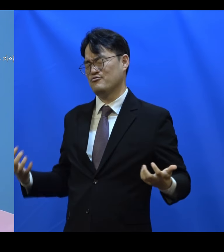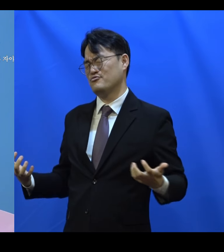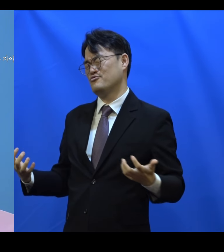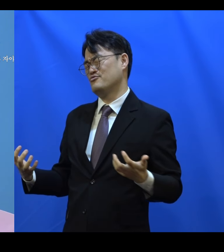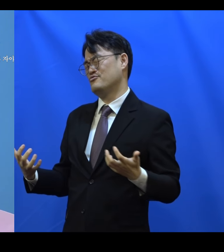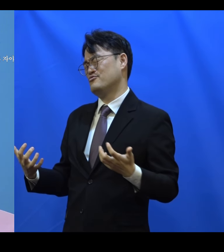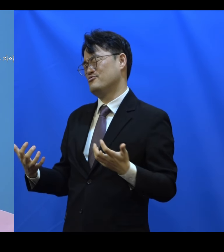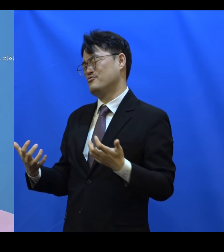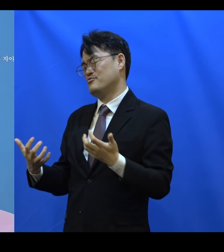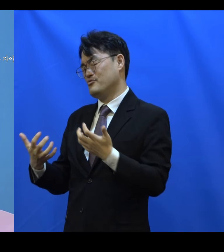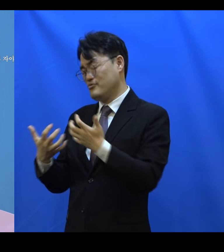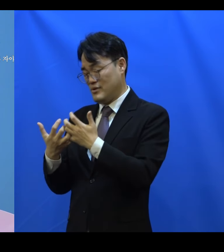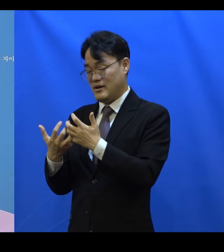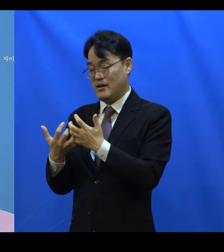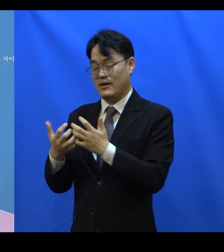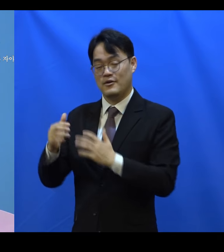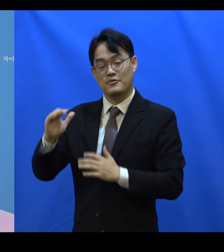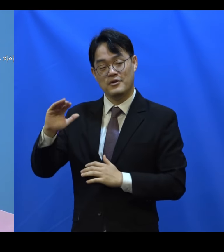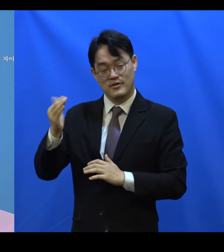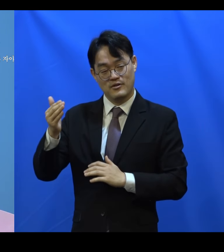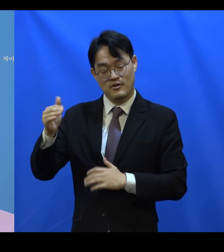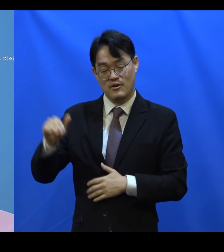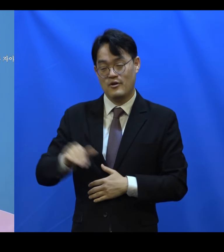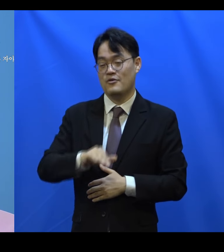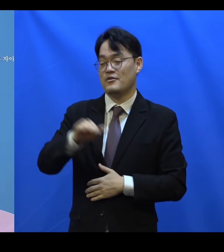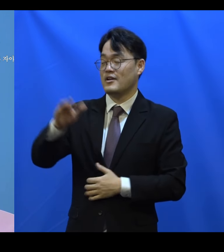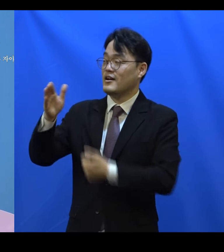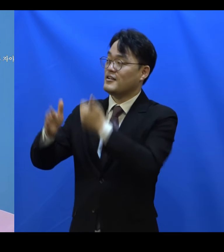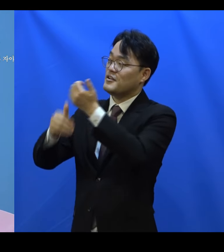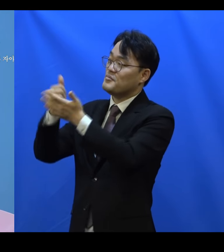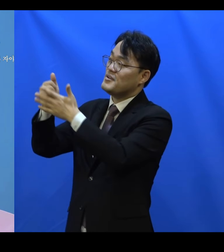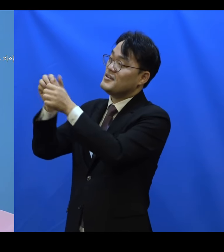우리를 통하여 하나님의 사랑을